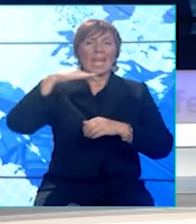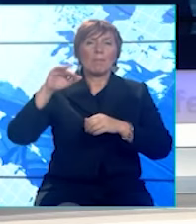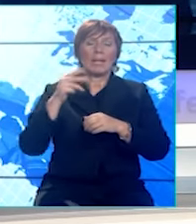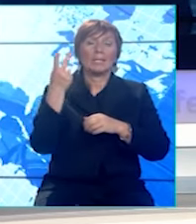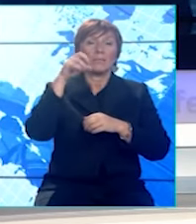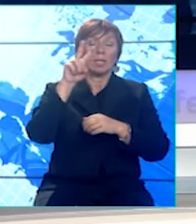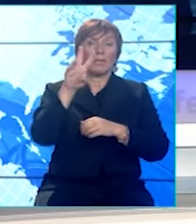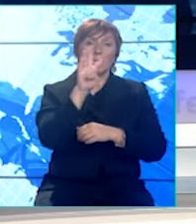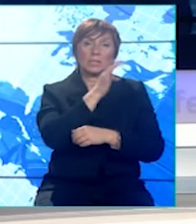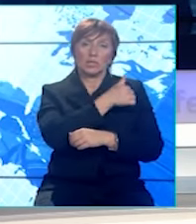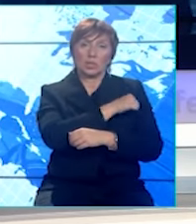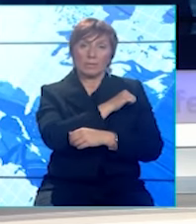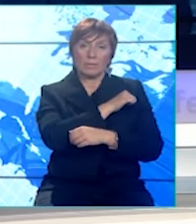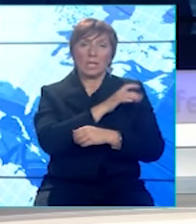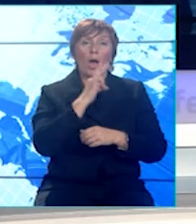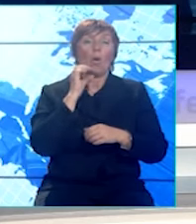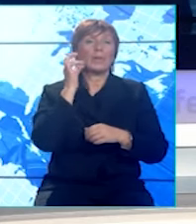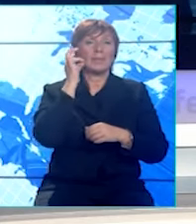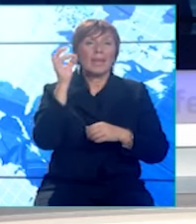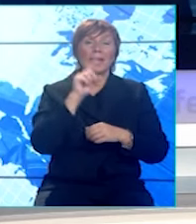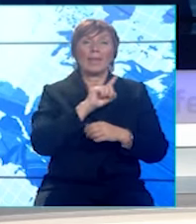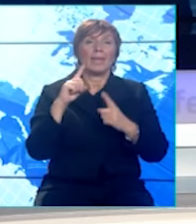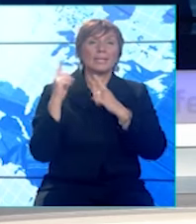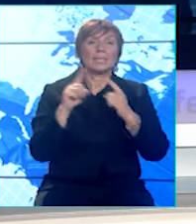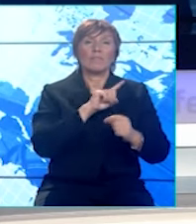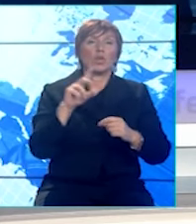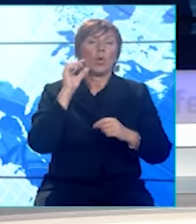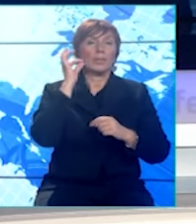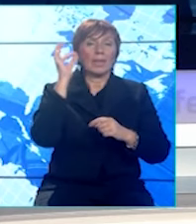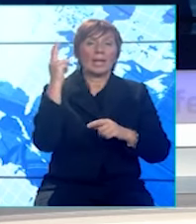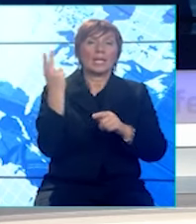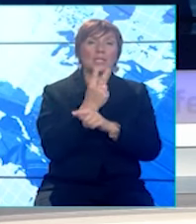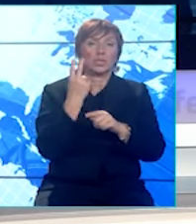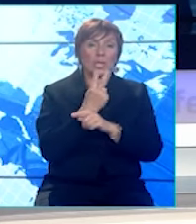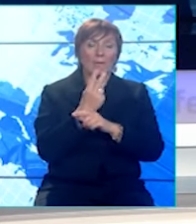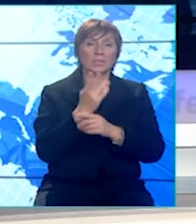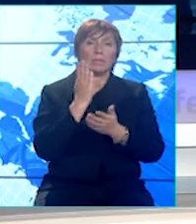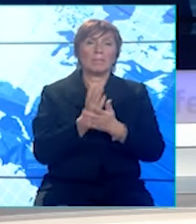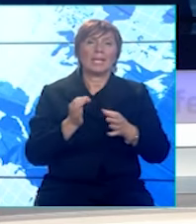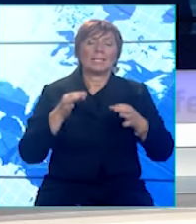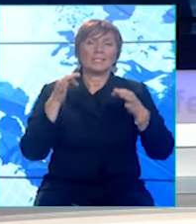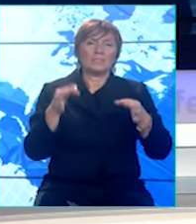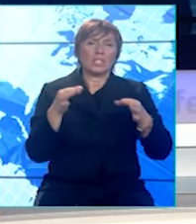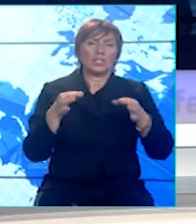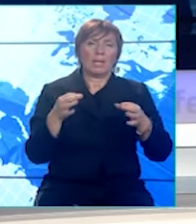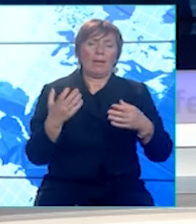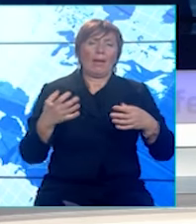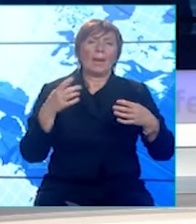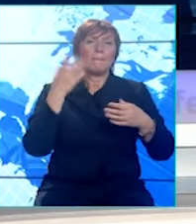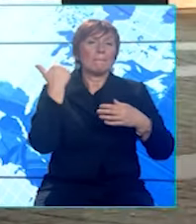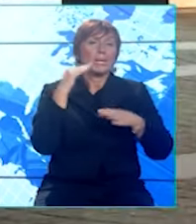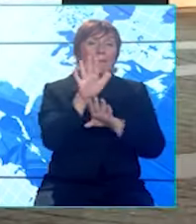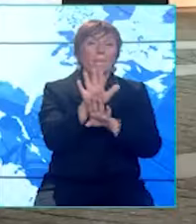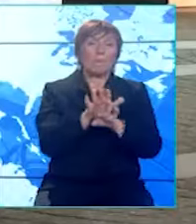IGMAN 2024. od dana nezavisnosti do dana državnosti. Upriličena je i svečana akademija